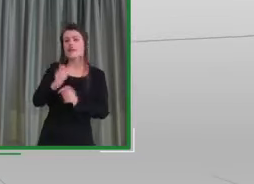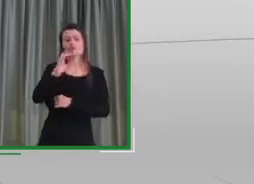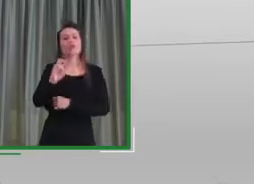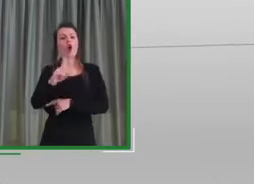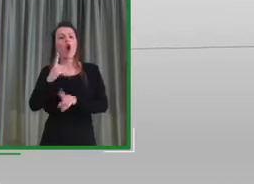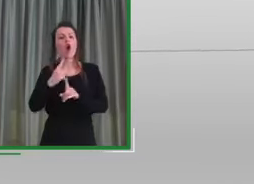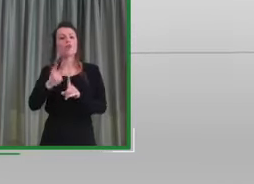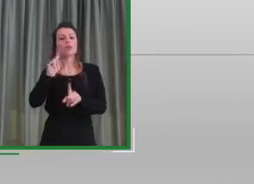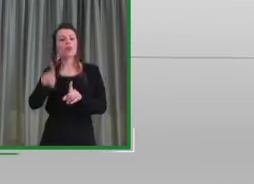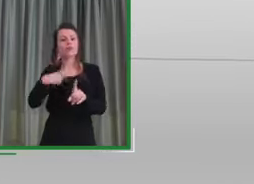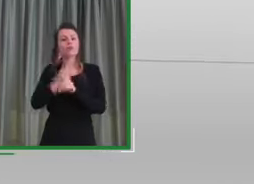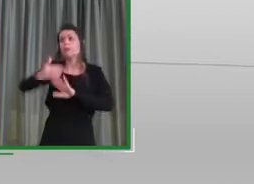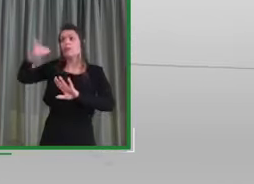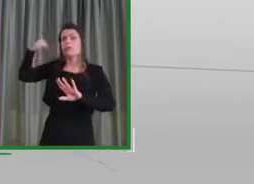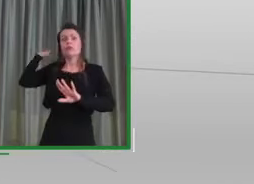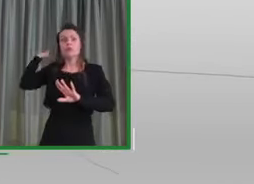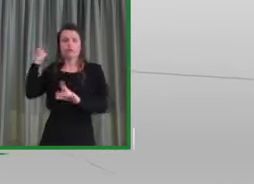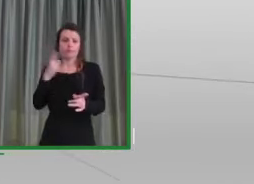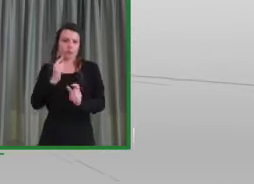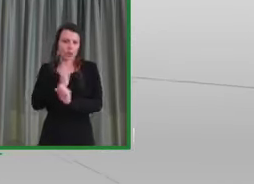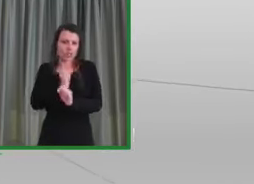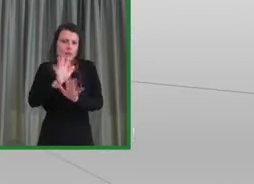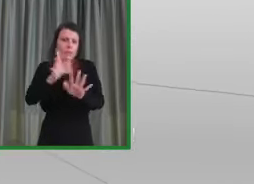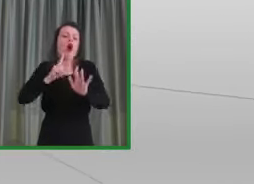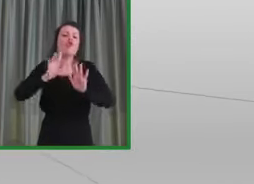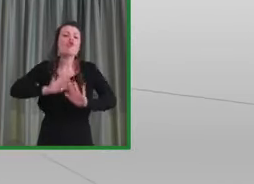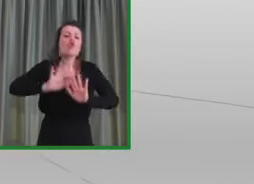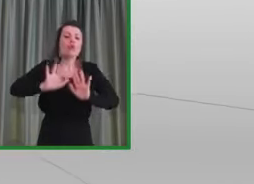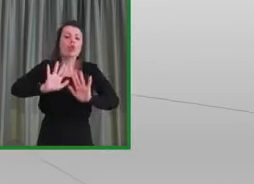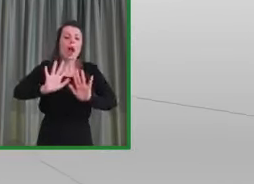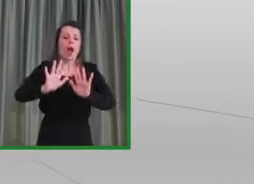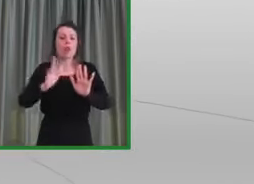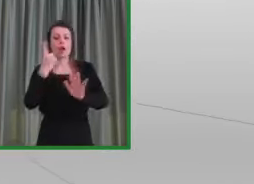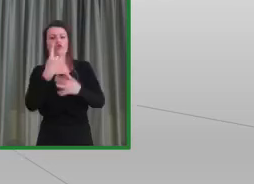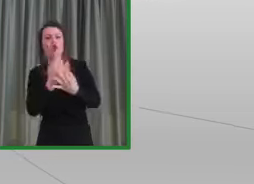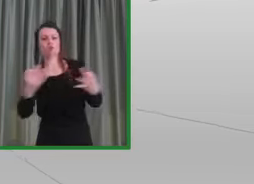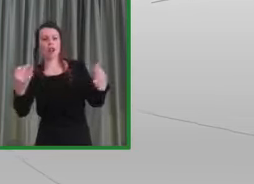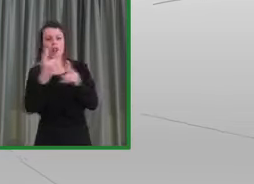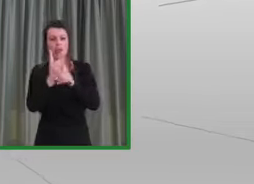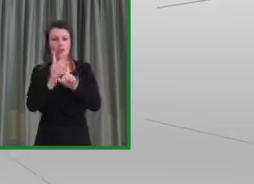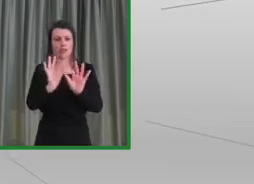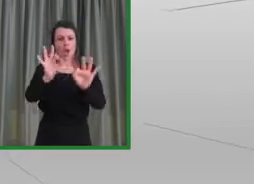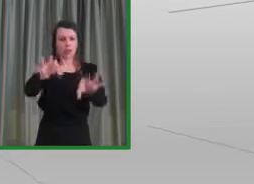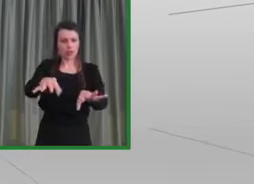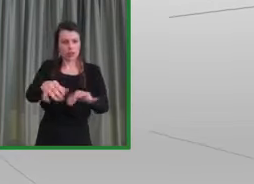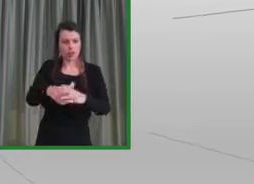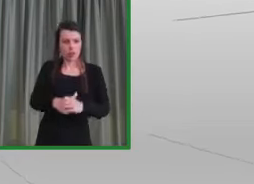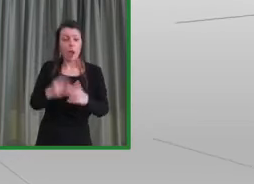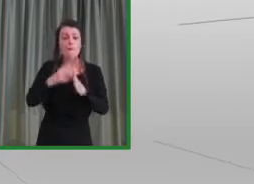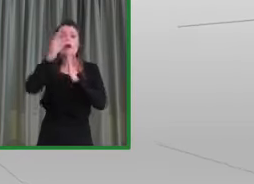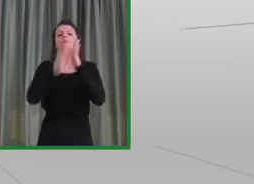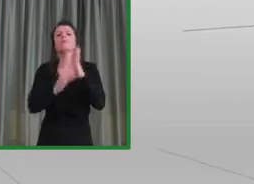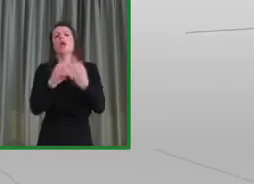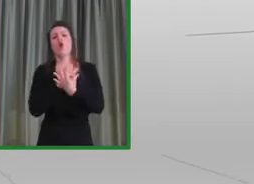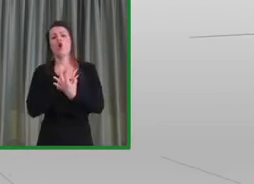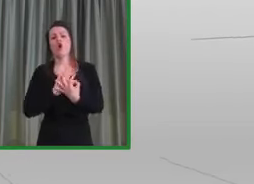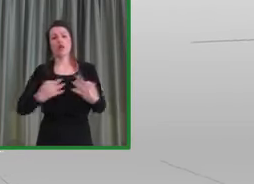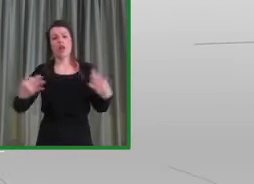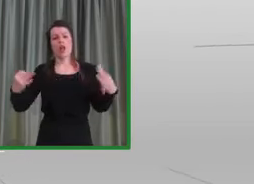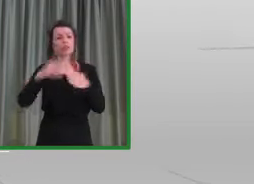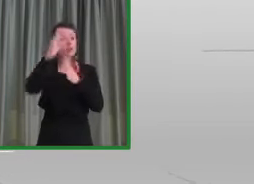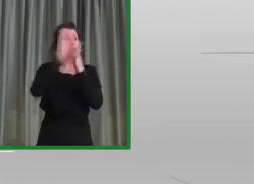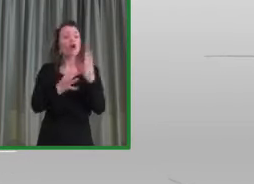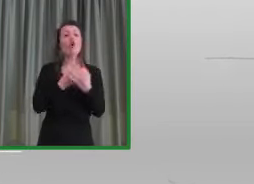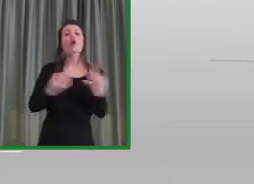una normalità dobbiamo farlo nel modo più corretto e per arrivare alla decisione più corretta c'è bisogno contributo di tutti